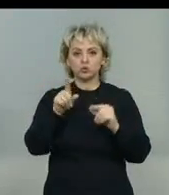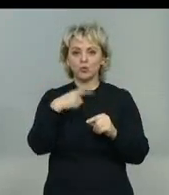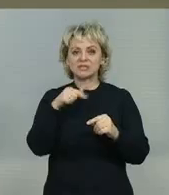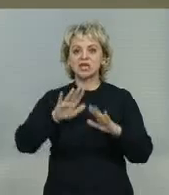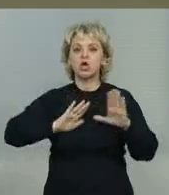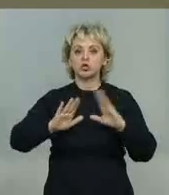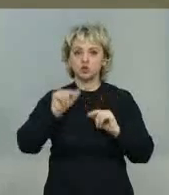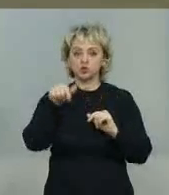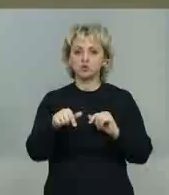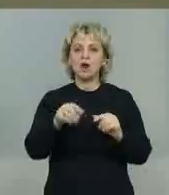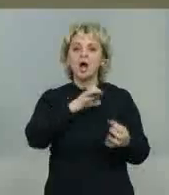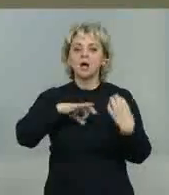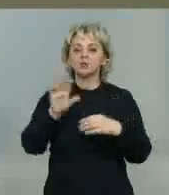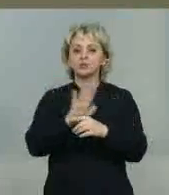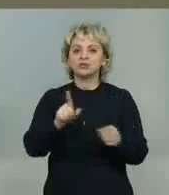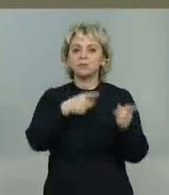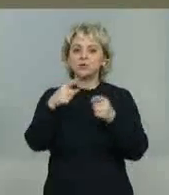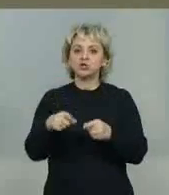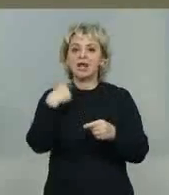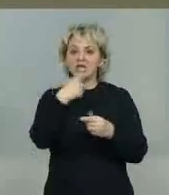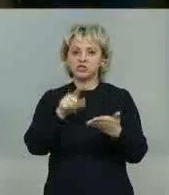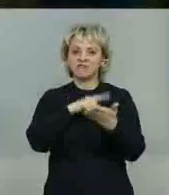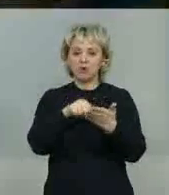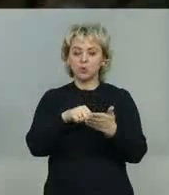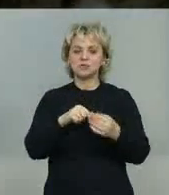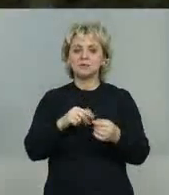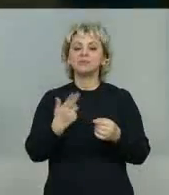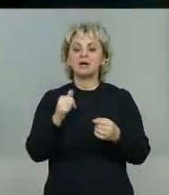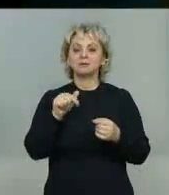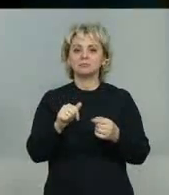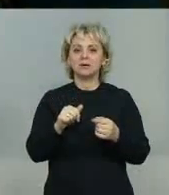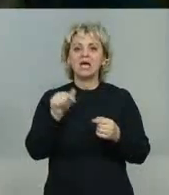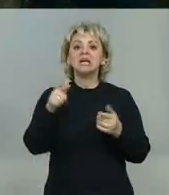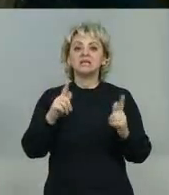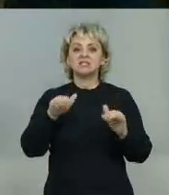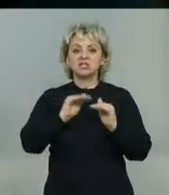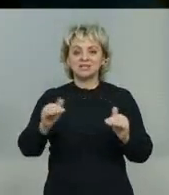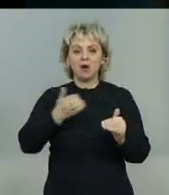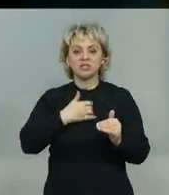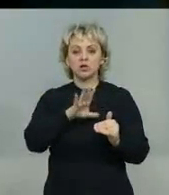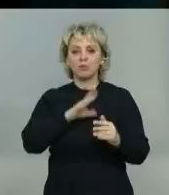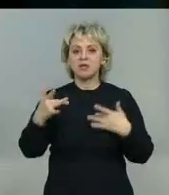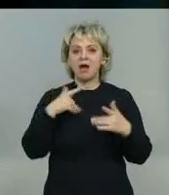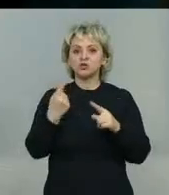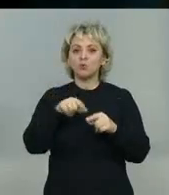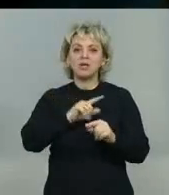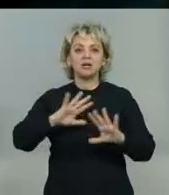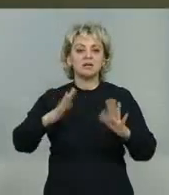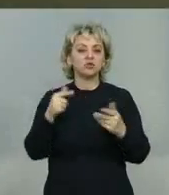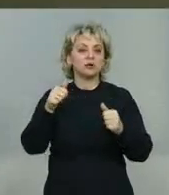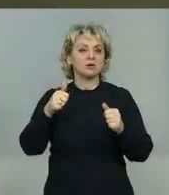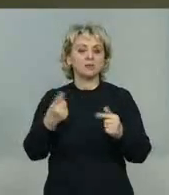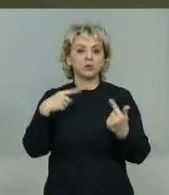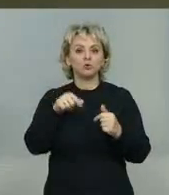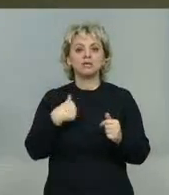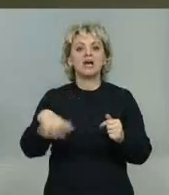заверил режиссер. Обсудив кино, перешли к более личным вопросам. Да. Вы с детства хотели стать актером, или это какое-то спонтанное